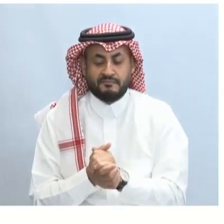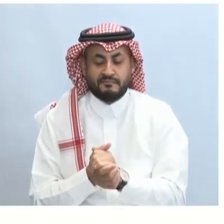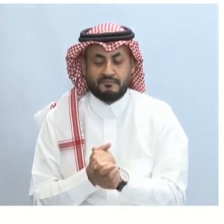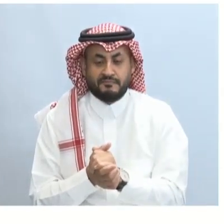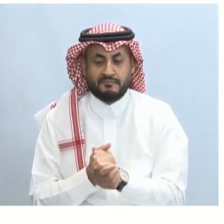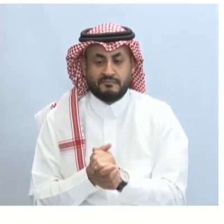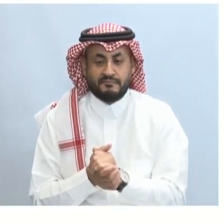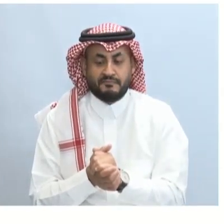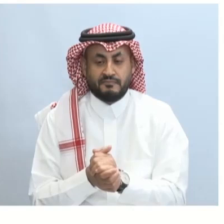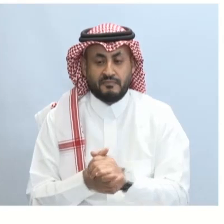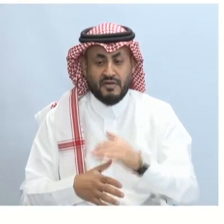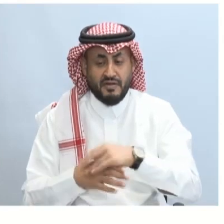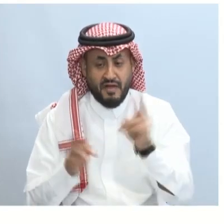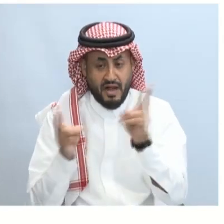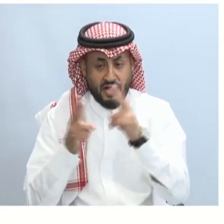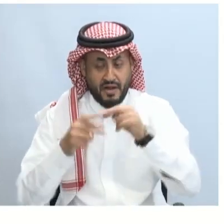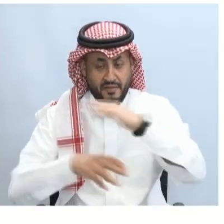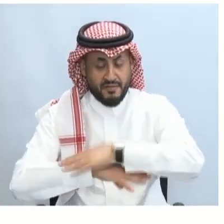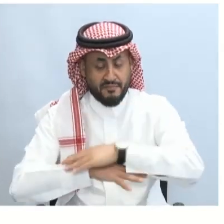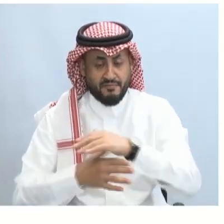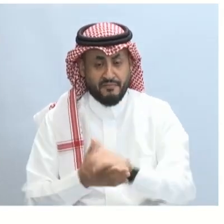تطبيق اداب اللقاء واثرها